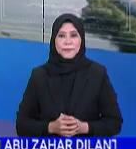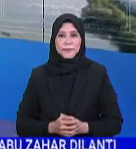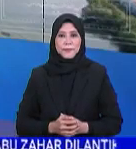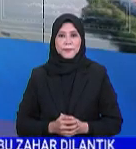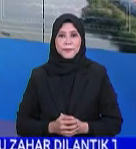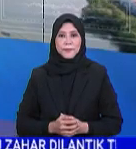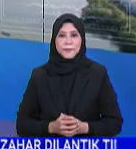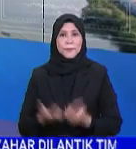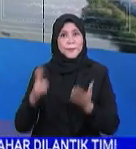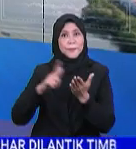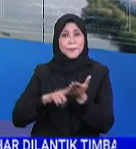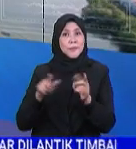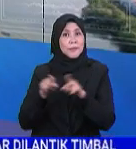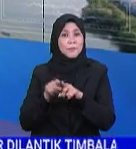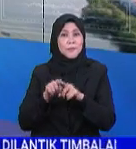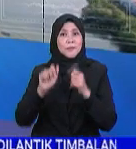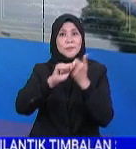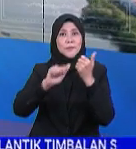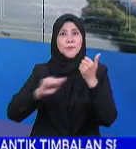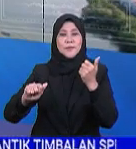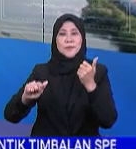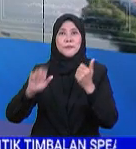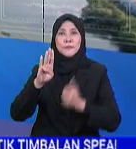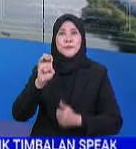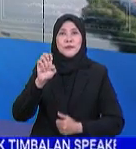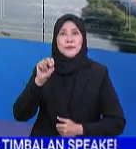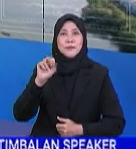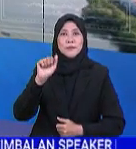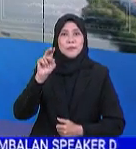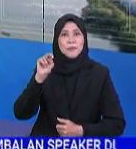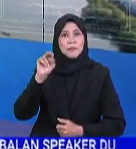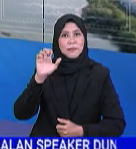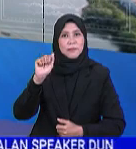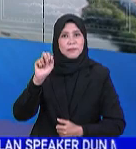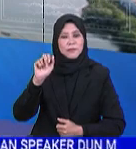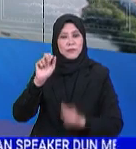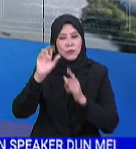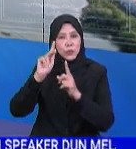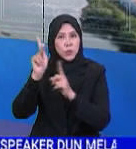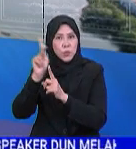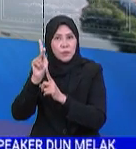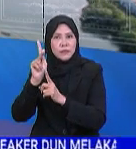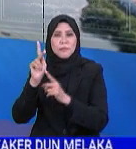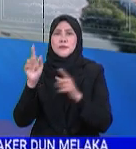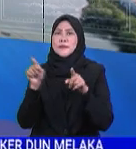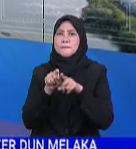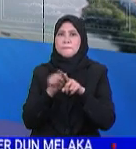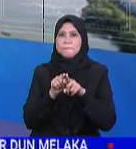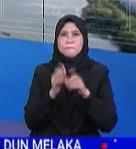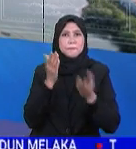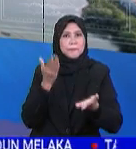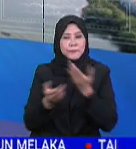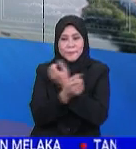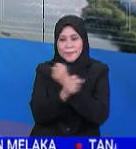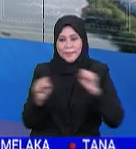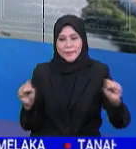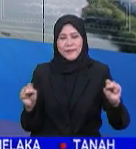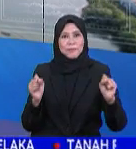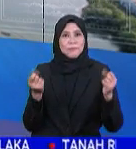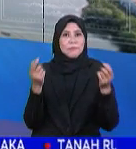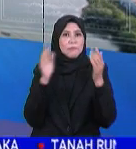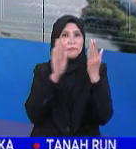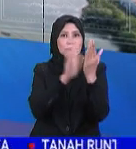di dalam perkembangan sama jawatan kuasa pengurusan Bencana Daerah kuda juga turut bersiap siaga menghadapi kemungkinan banjir khususnya